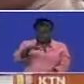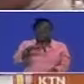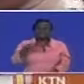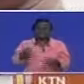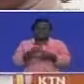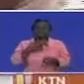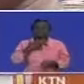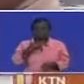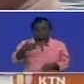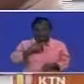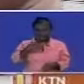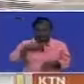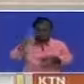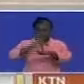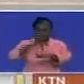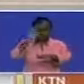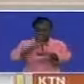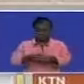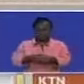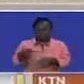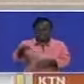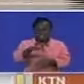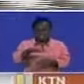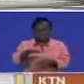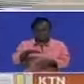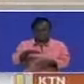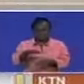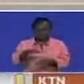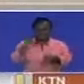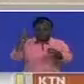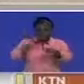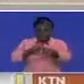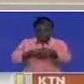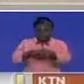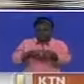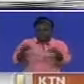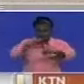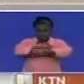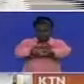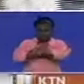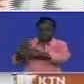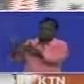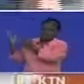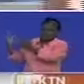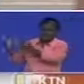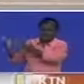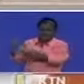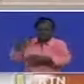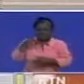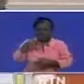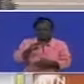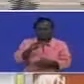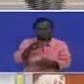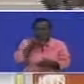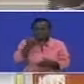have a good ambience. Such a school, you see, when you are locating a school as a nation, you should locate in